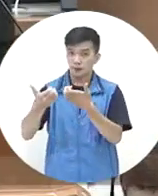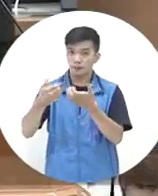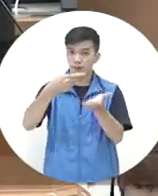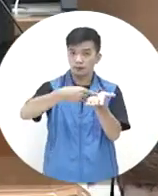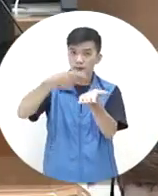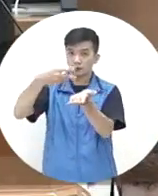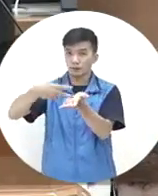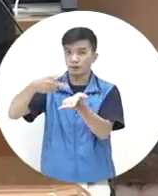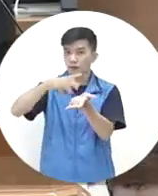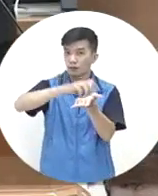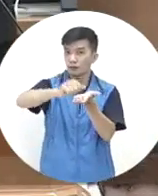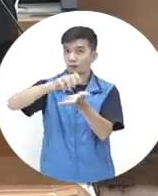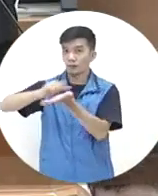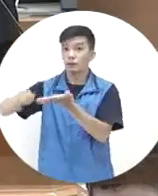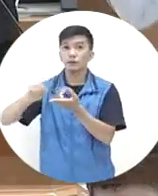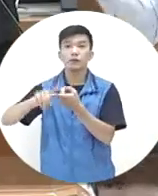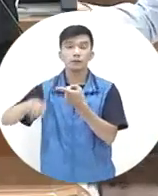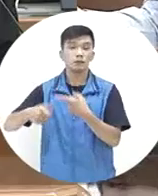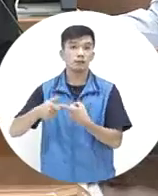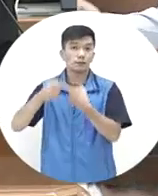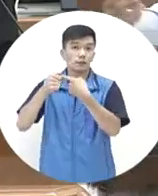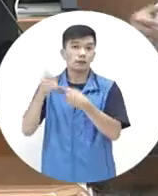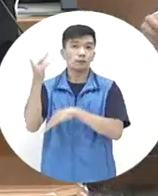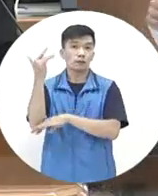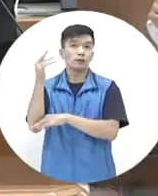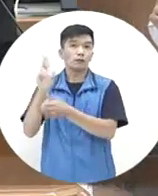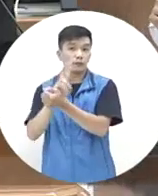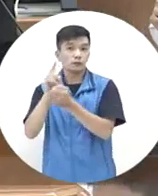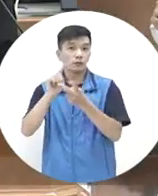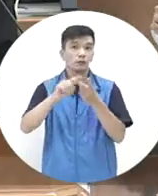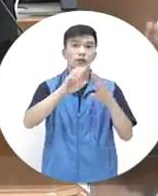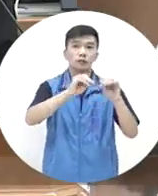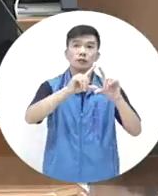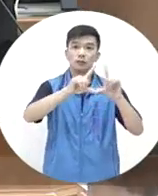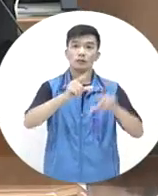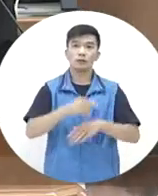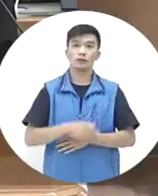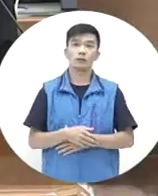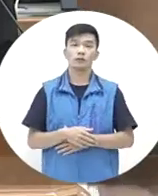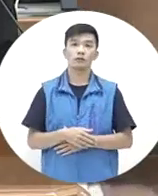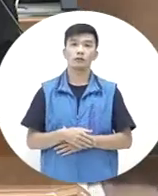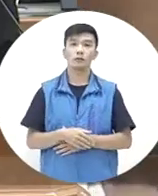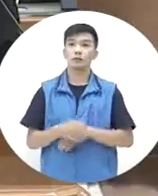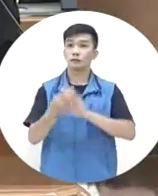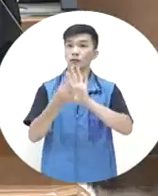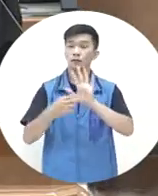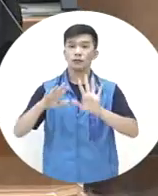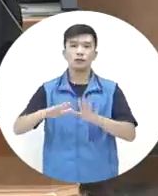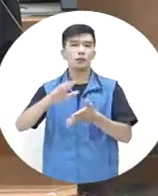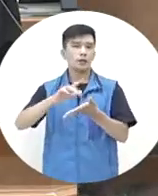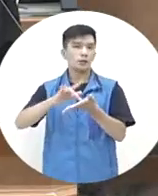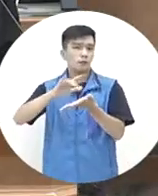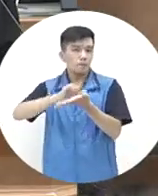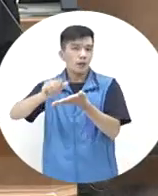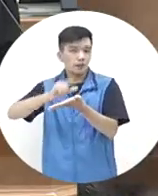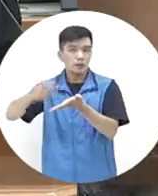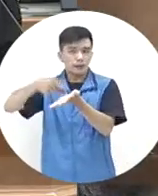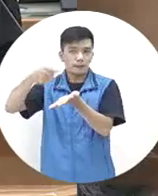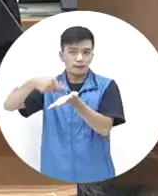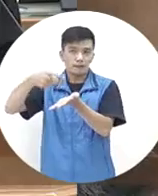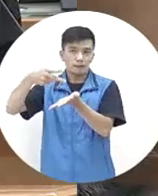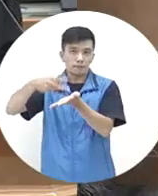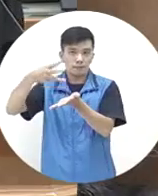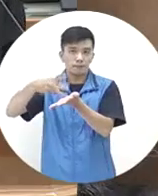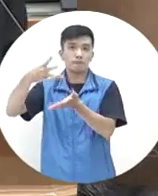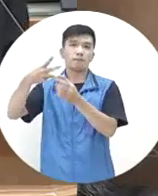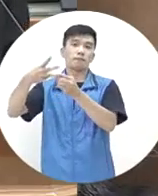城嘛，一个是树林这边嘛。我嘛准备了解到底喜欢 你。现在第三次招标了啦，啊，现在三次流标，